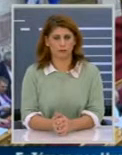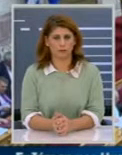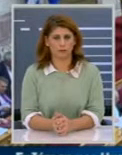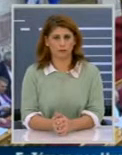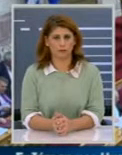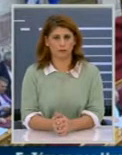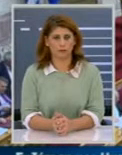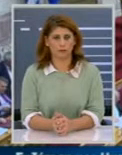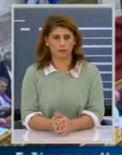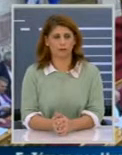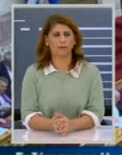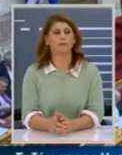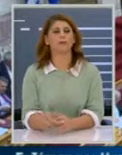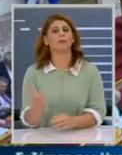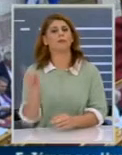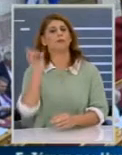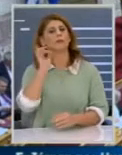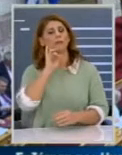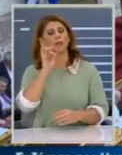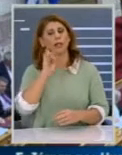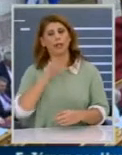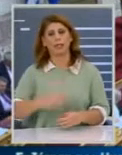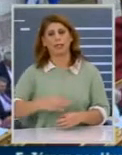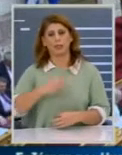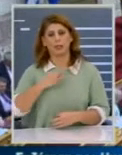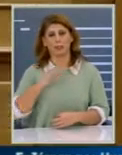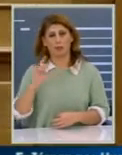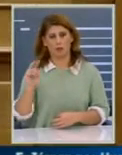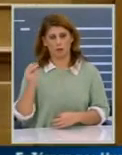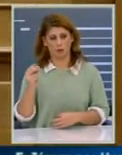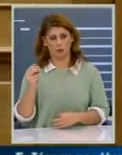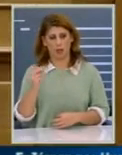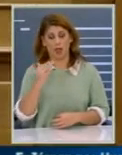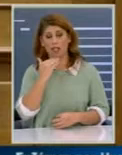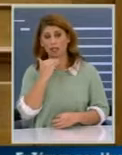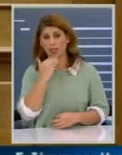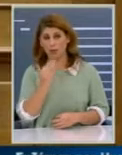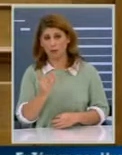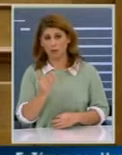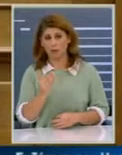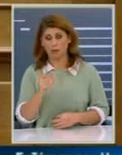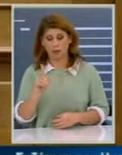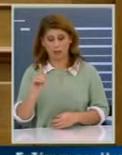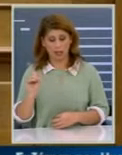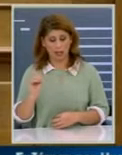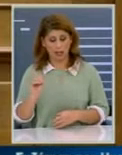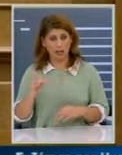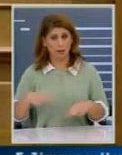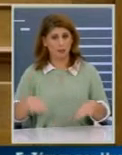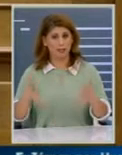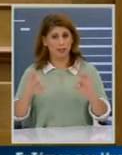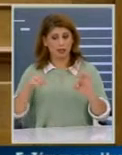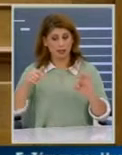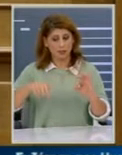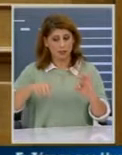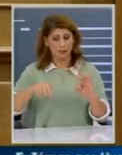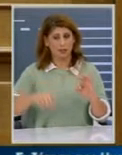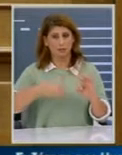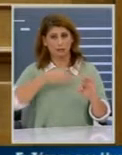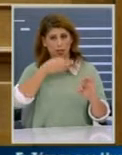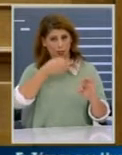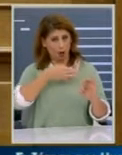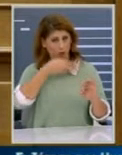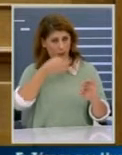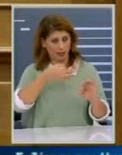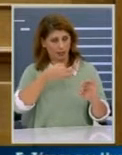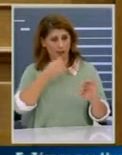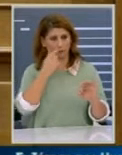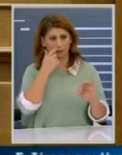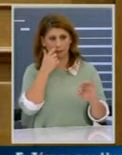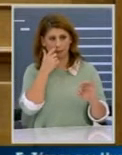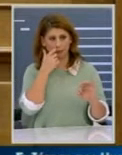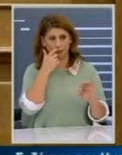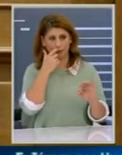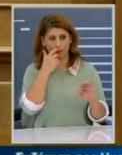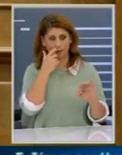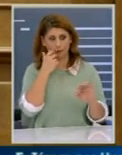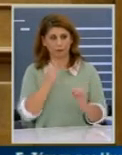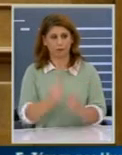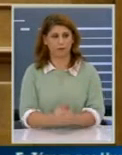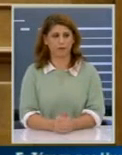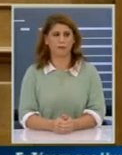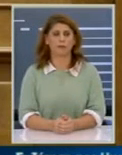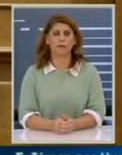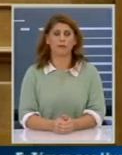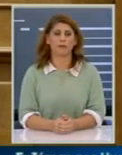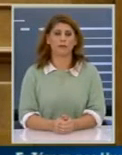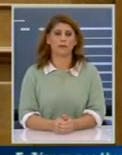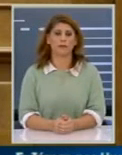Κυρίες και κύριοι βουλευτές, δεν μπορώ να μην ξεκινήσω τη σημερινή μου τοποθέτηση από τα